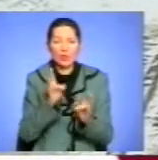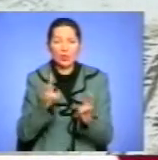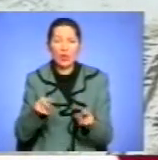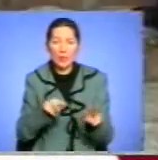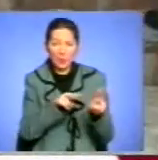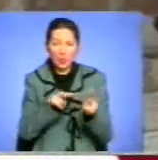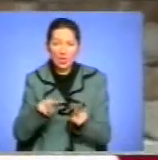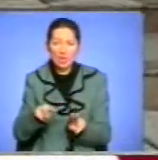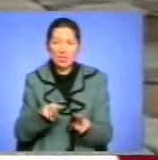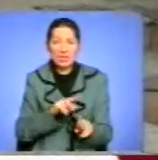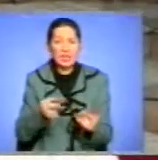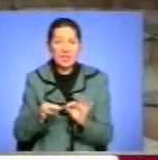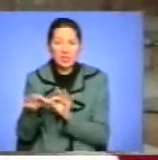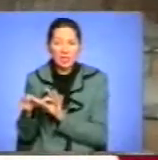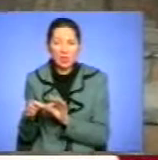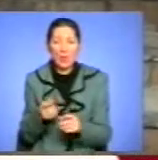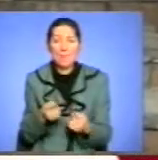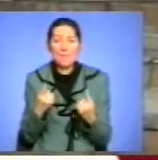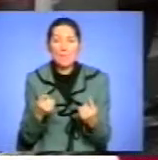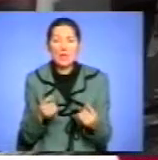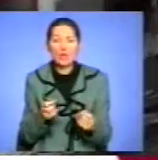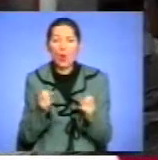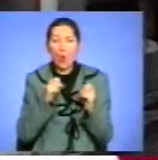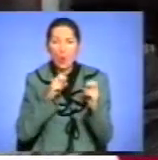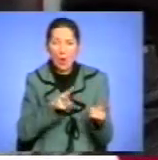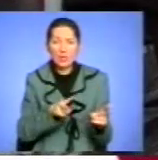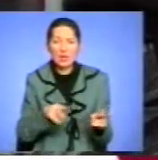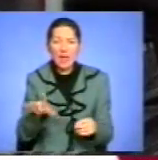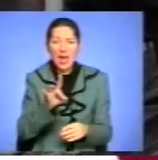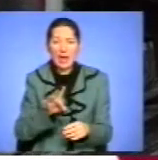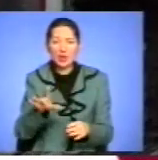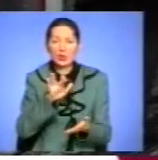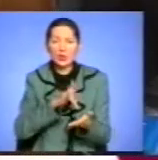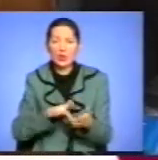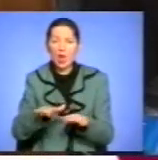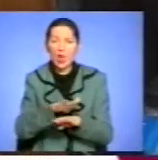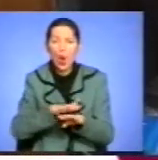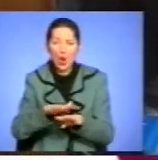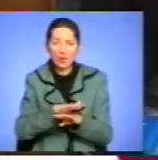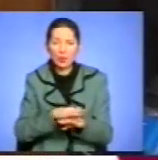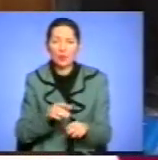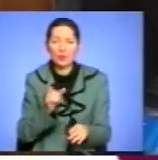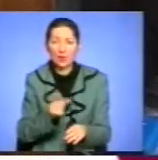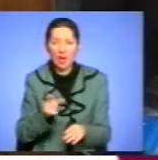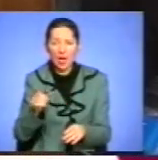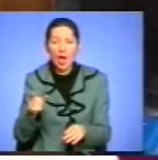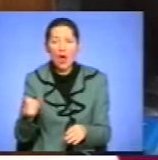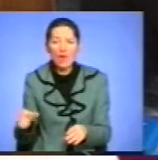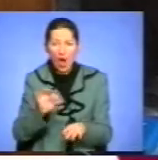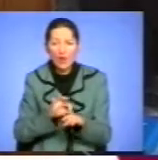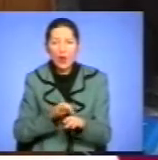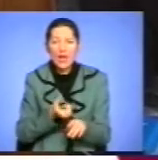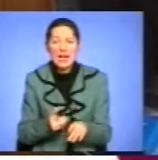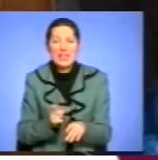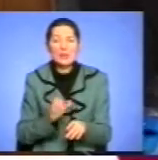нескладно. Найнебезпечніший, за словами травматологів, район центрального міського ринку. пацієнтів найбільше було